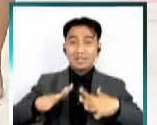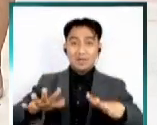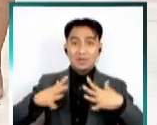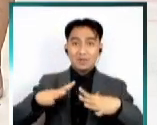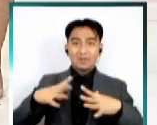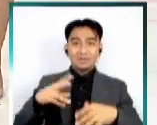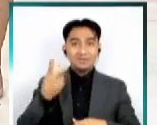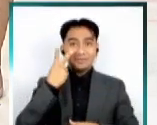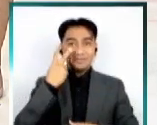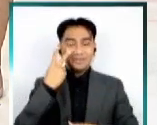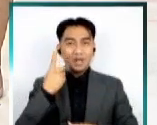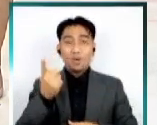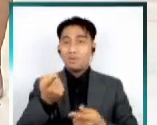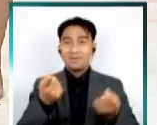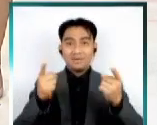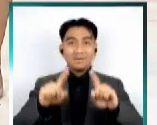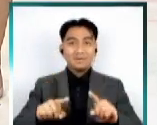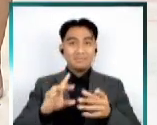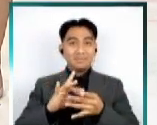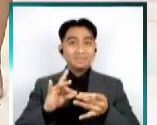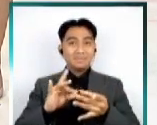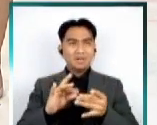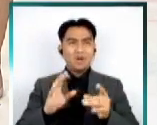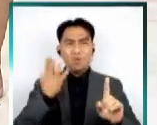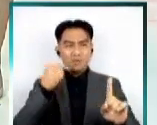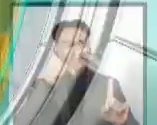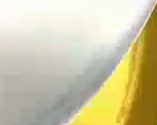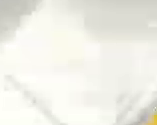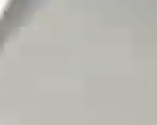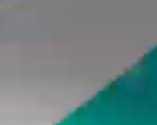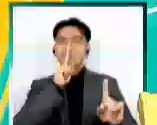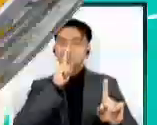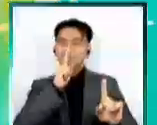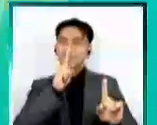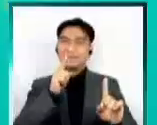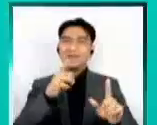Katrina Son at alamin kung bakit siya pride of the nation.